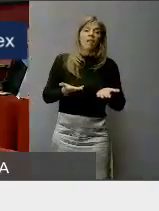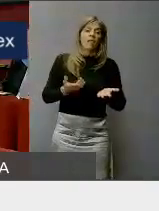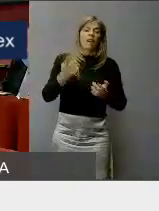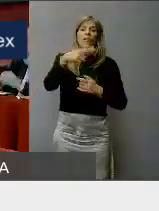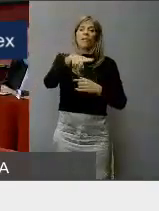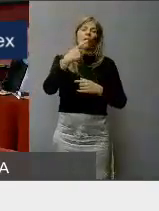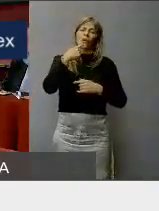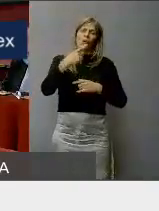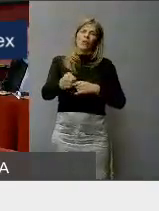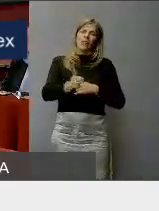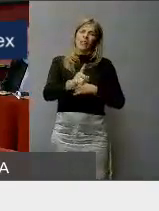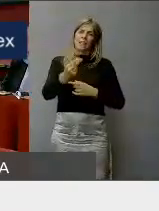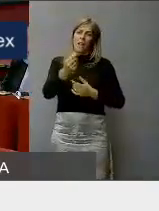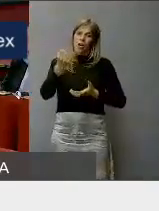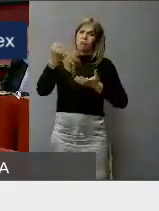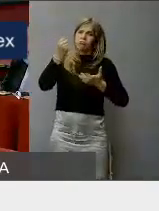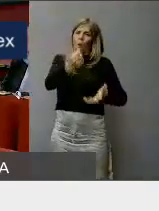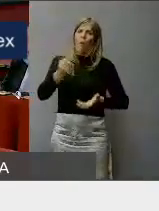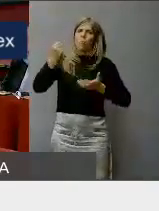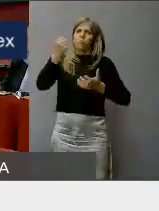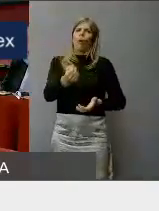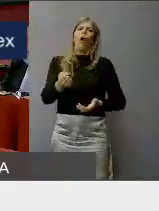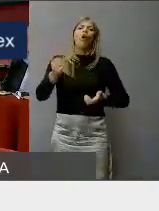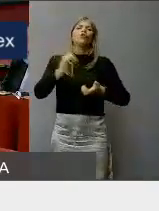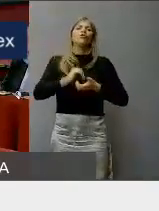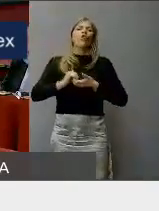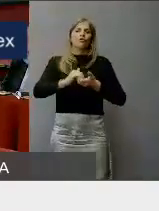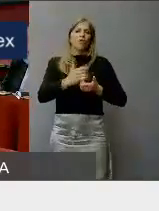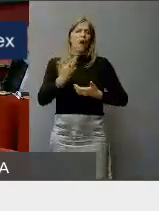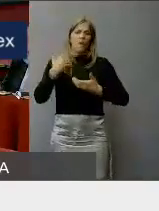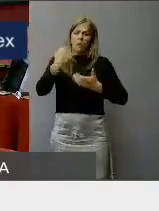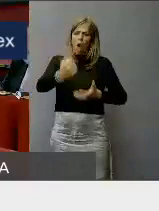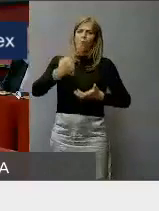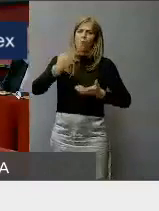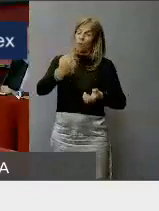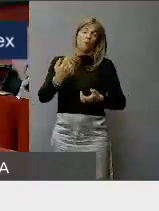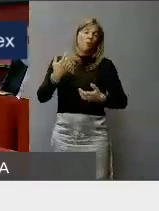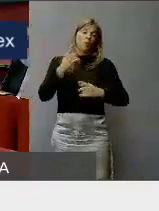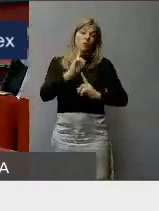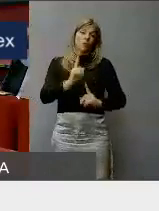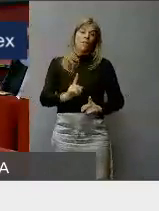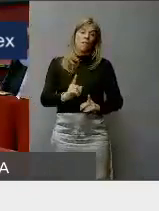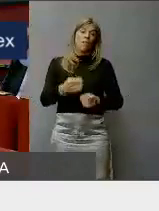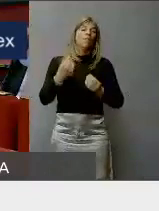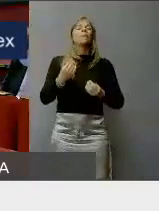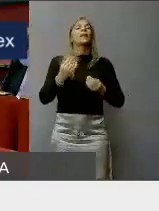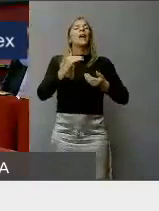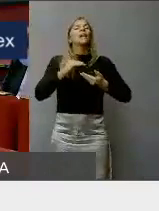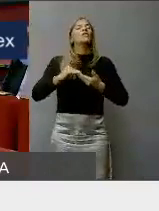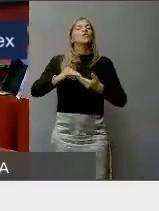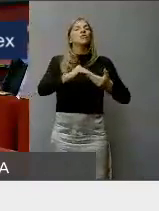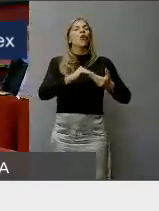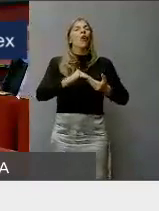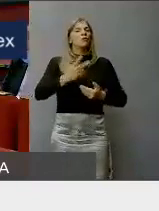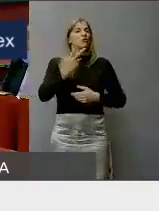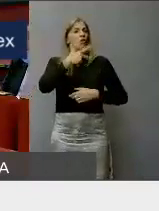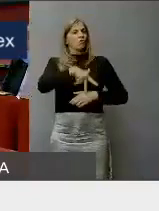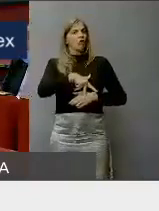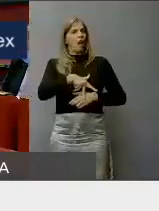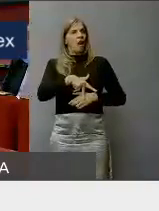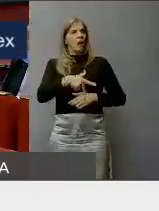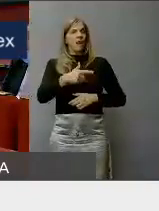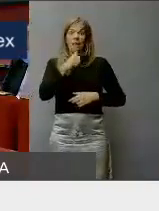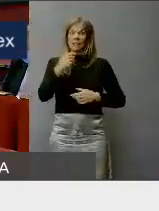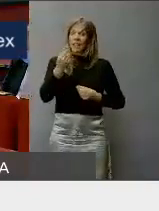perché ho sempre pensato che per fare un buon lavoro sui social inu dettando l'ammontare delle risorse ma la possibilità di